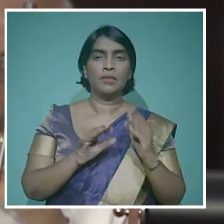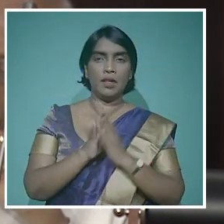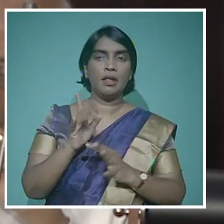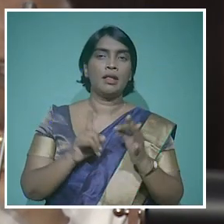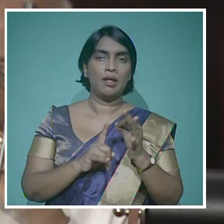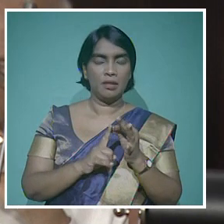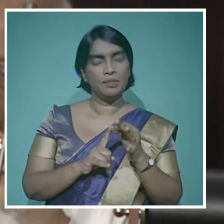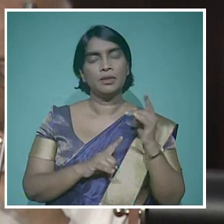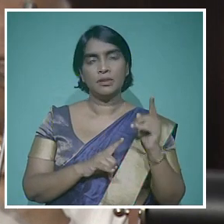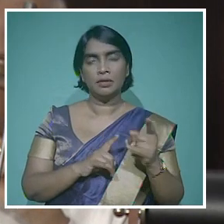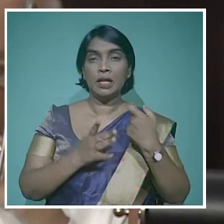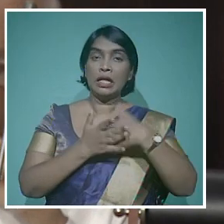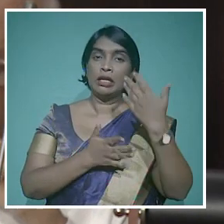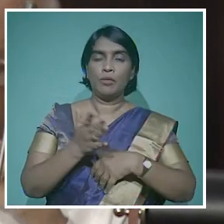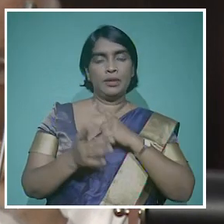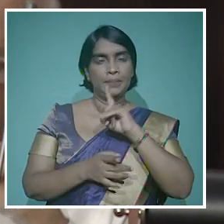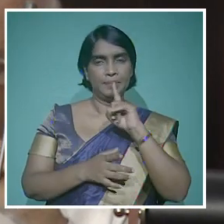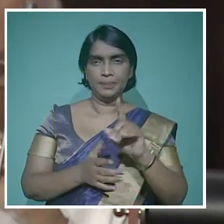ගැන වාර්තා කරයි.